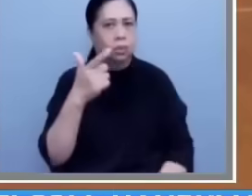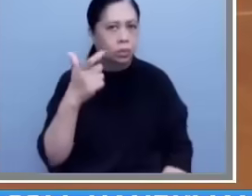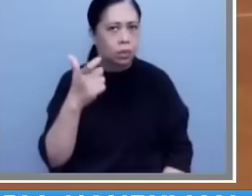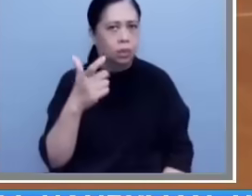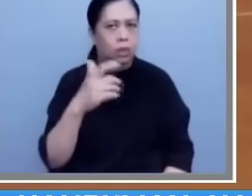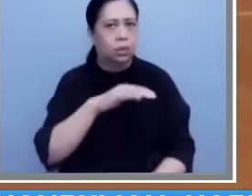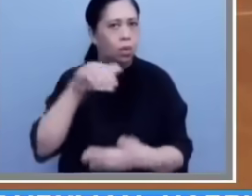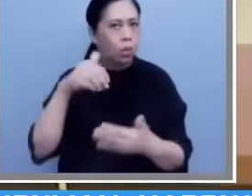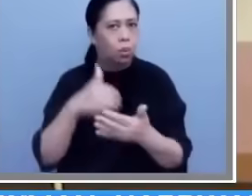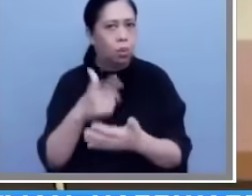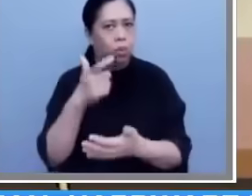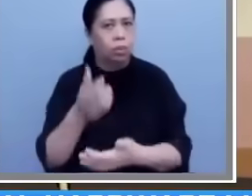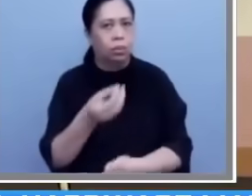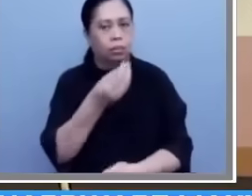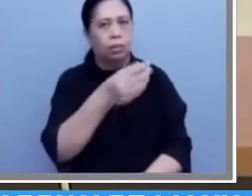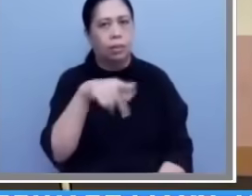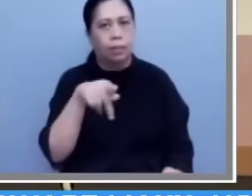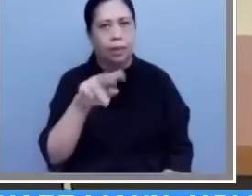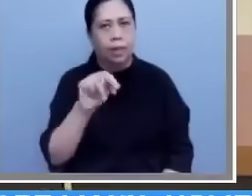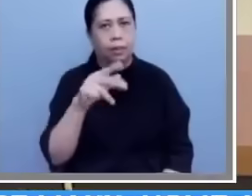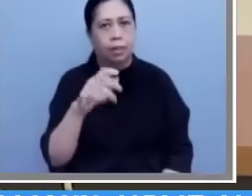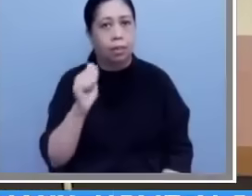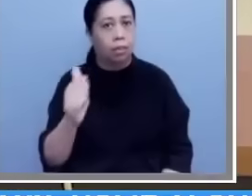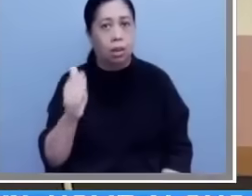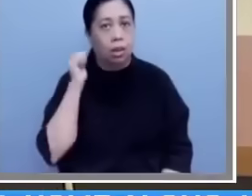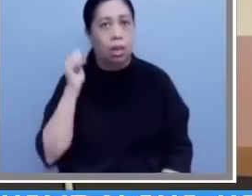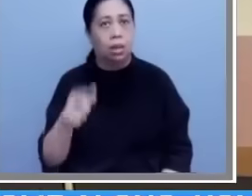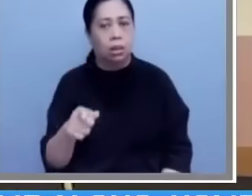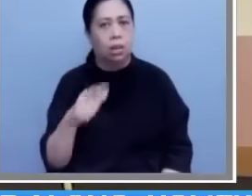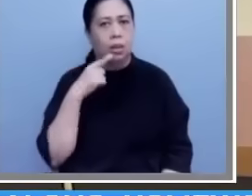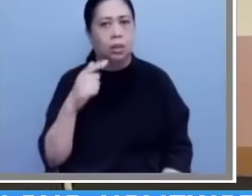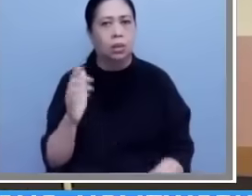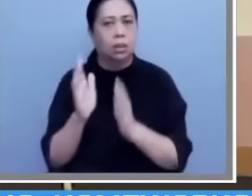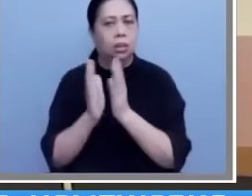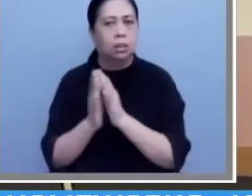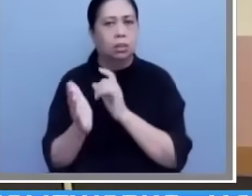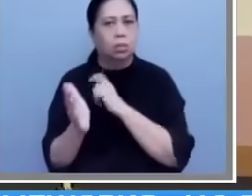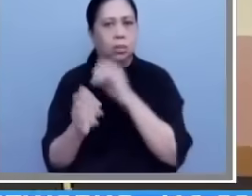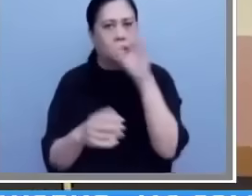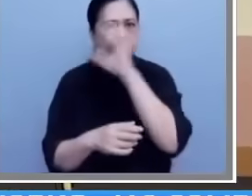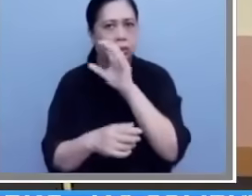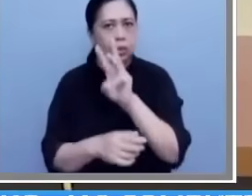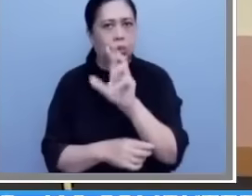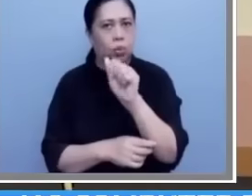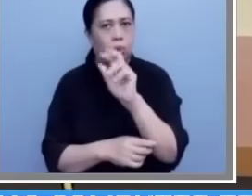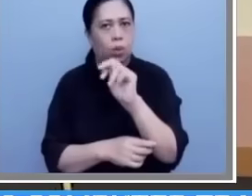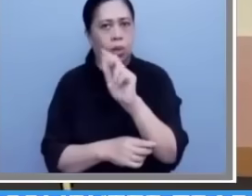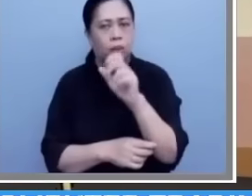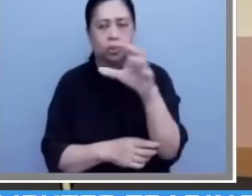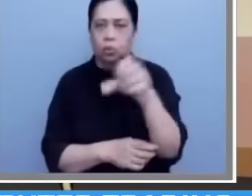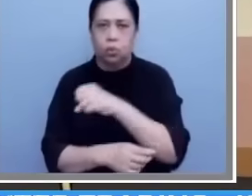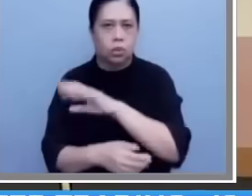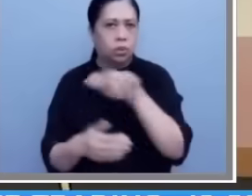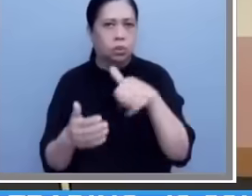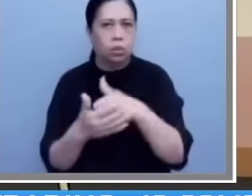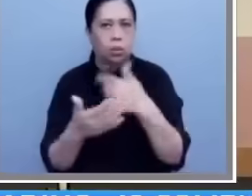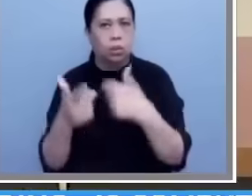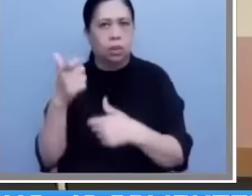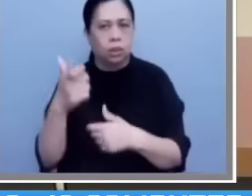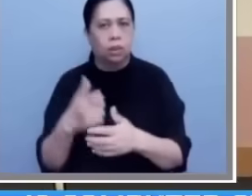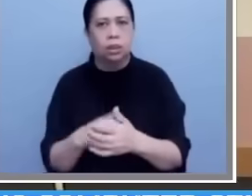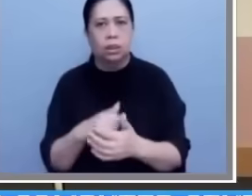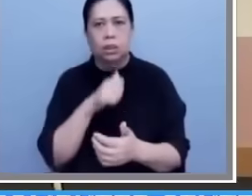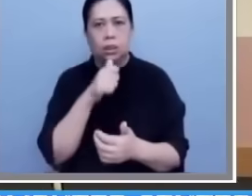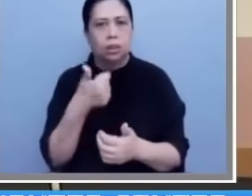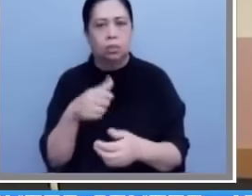baril sa PNP at kung tumanggi siya, ay hihiling ang pulisya ng search warrant sa korte para makuha ang mga ito. Hindi na rin daw siya muling